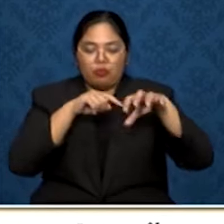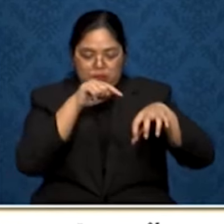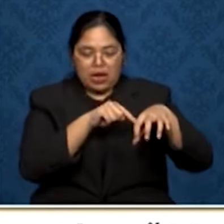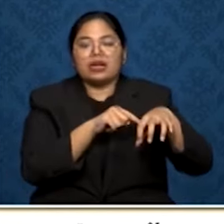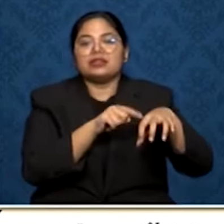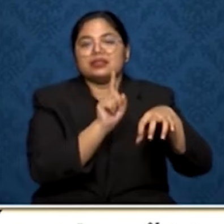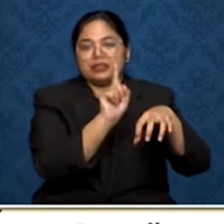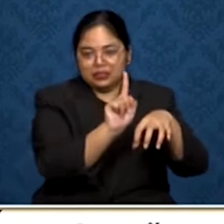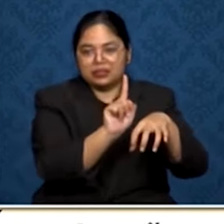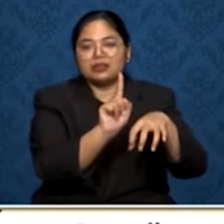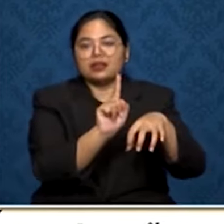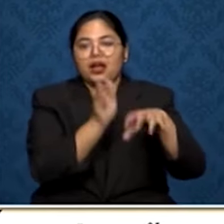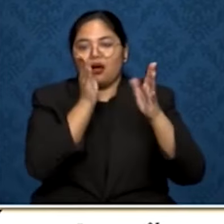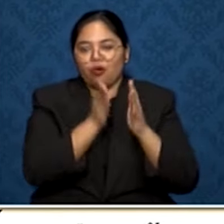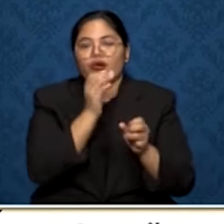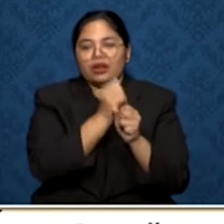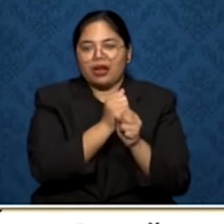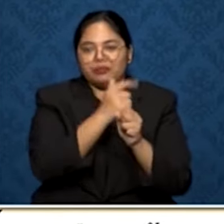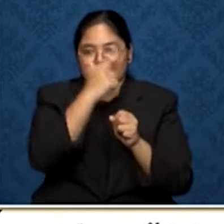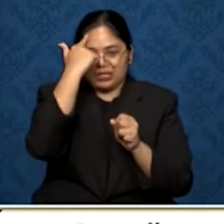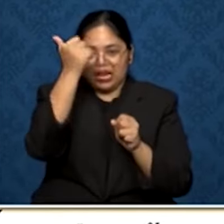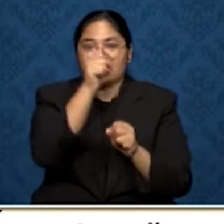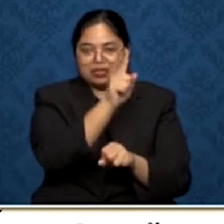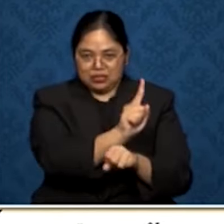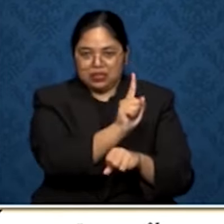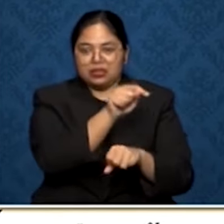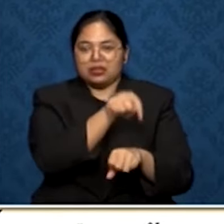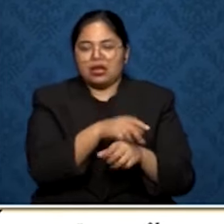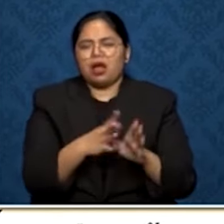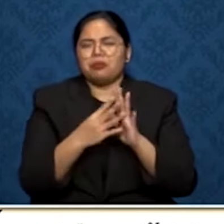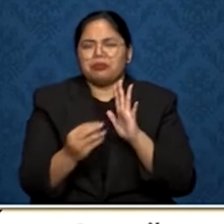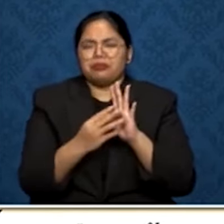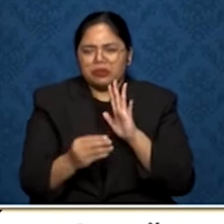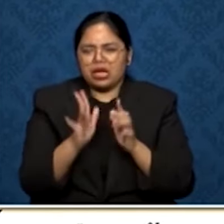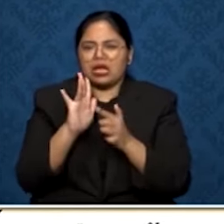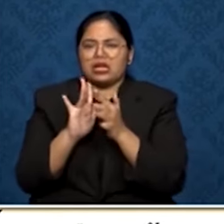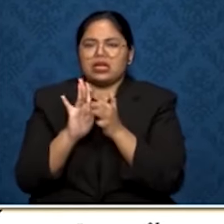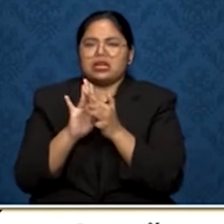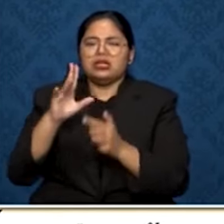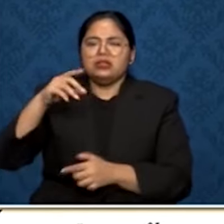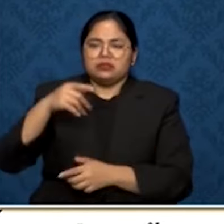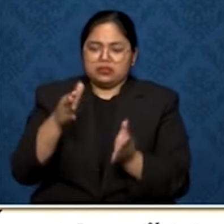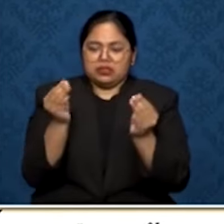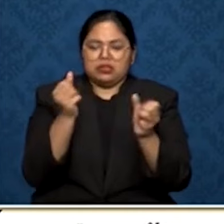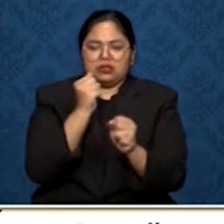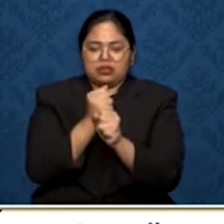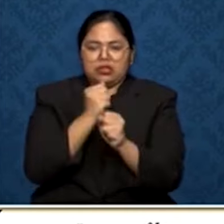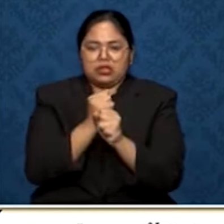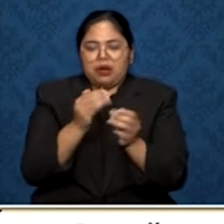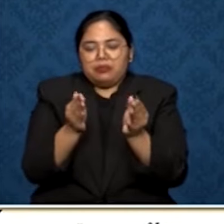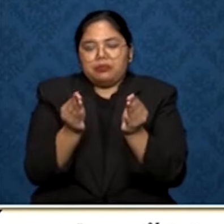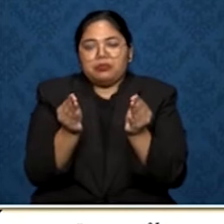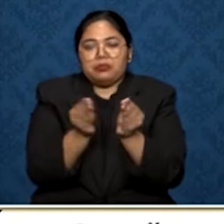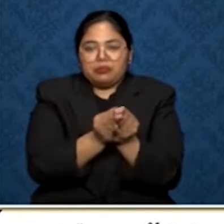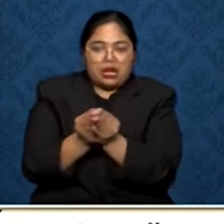เป็นโครงการที่ตั้งเป้าว่าจะอบลมเชฟอาหารไทย 75,000 คน 75,000 หมู่บ้านภายใน